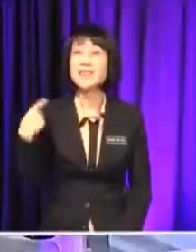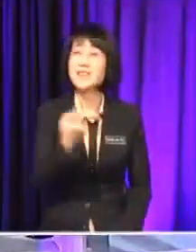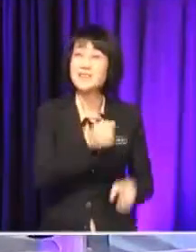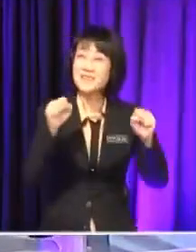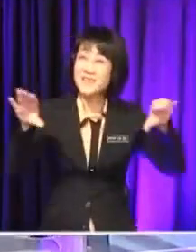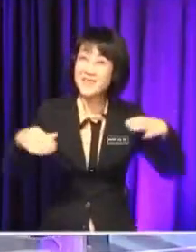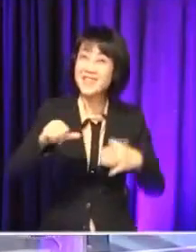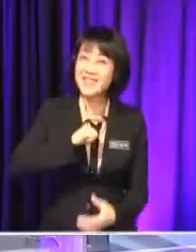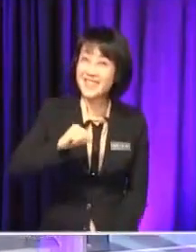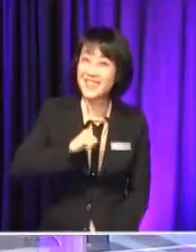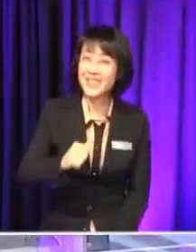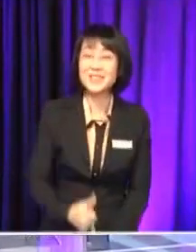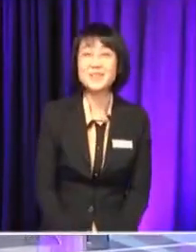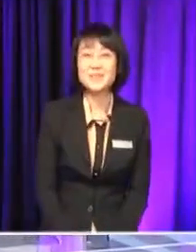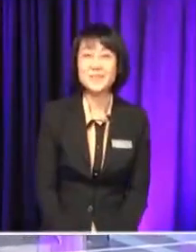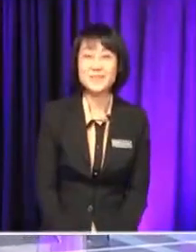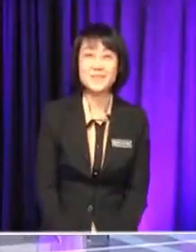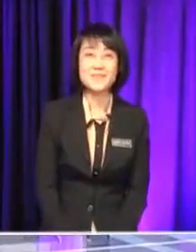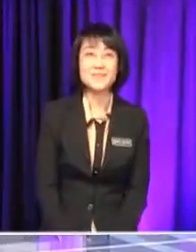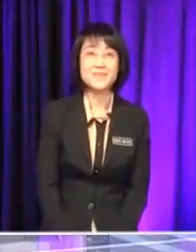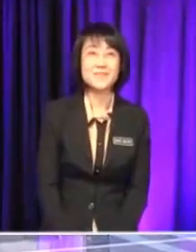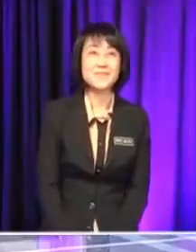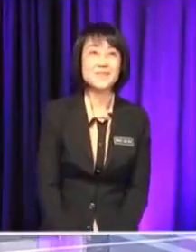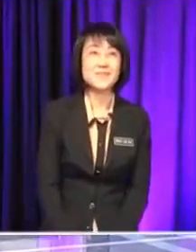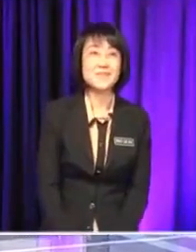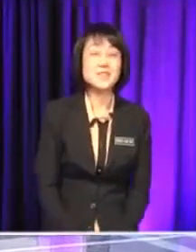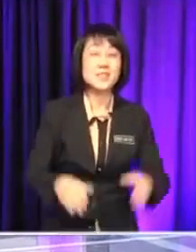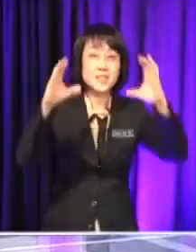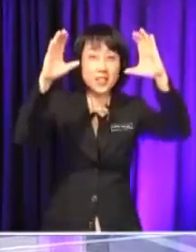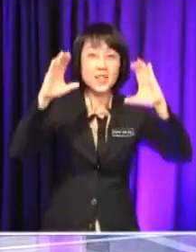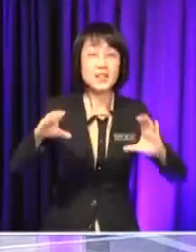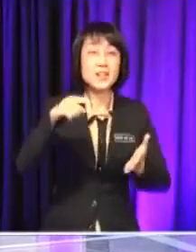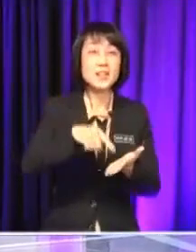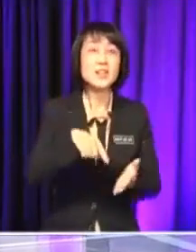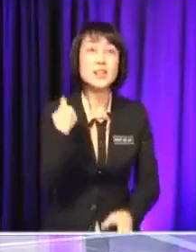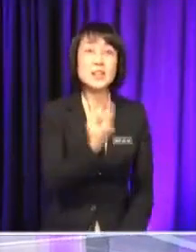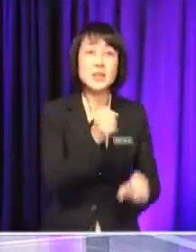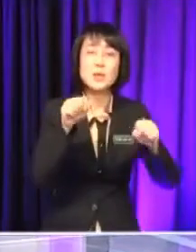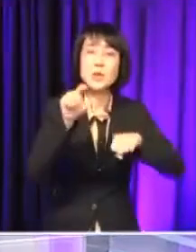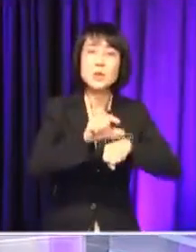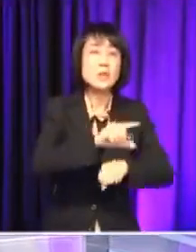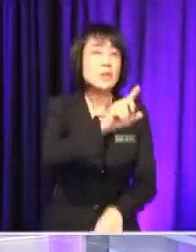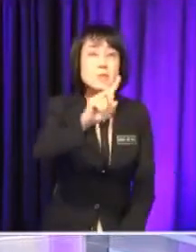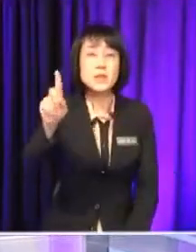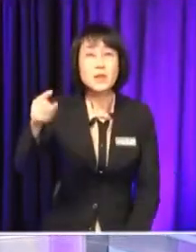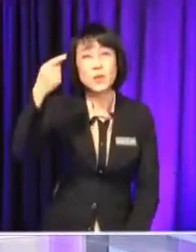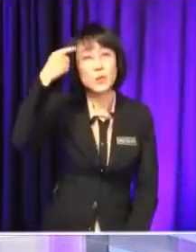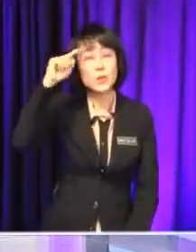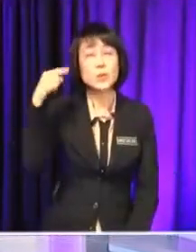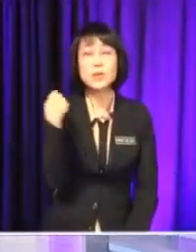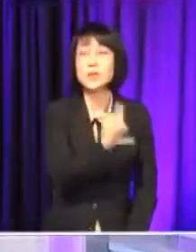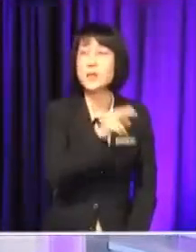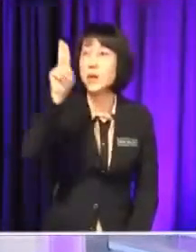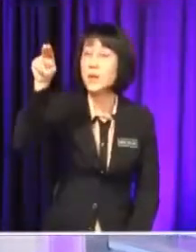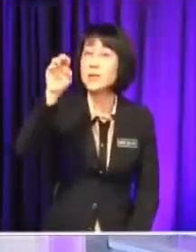sendiri sebenarnya jadi cara ini kita boleh gunakan di mana saja untuk kita pasang